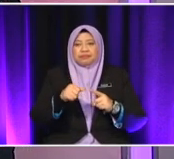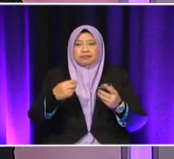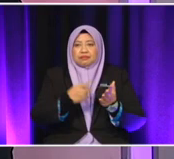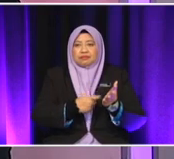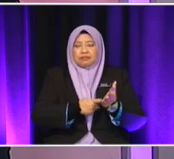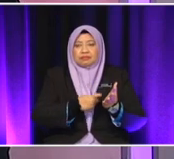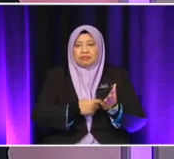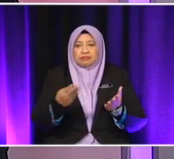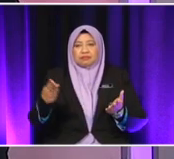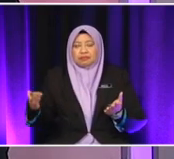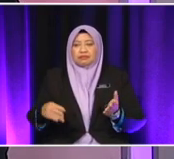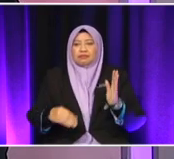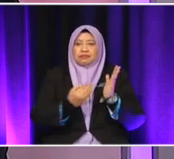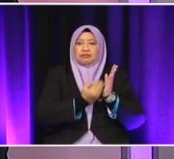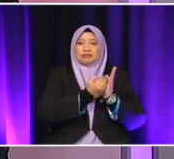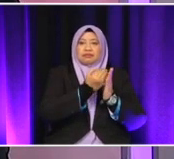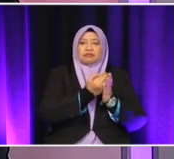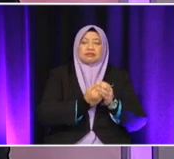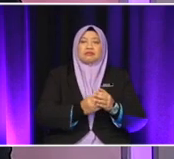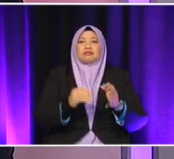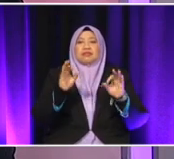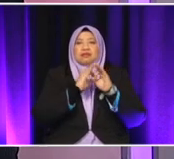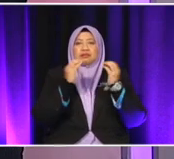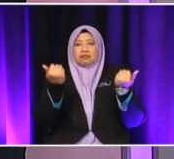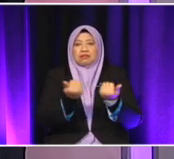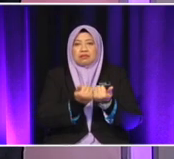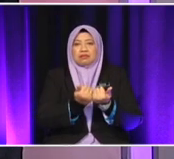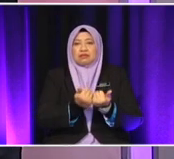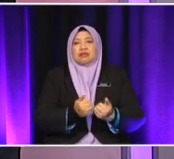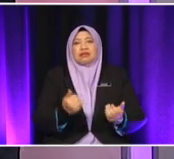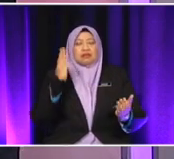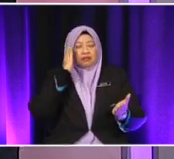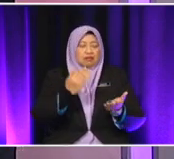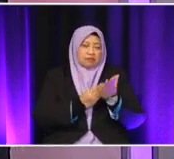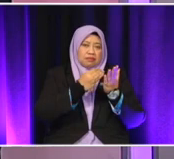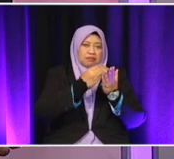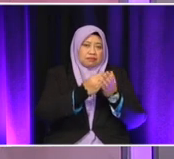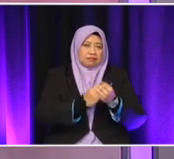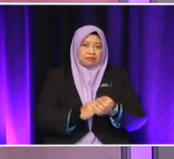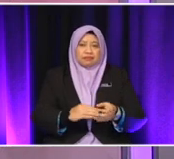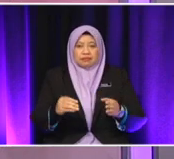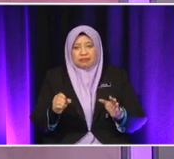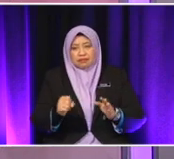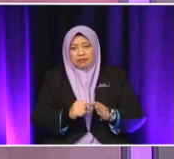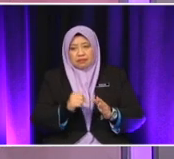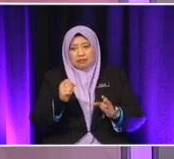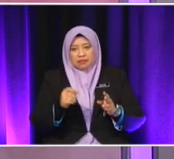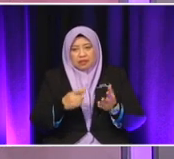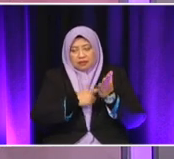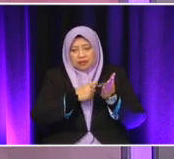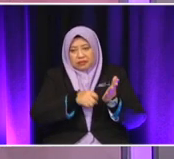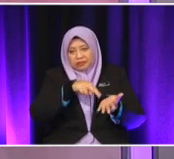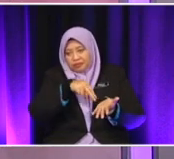quantity yang sanggup ditawar oleh Firma ataupun pengeluaran juga akan meningkat Sebaliknya apabila